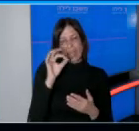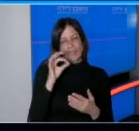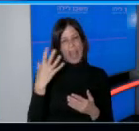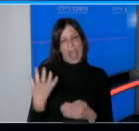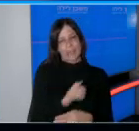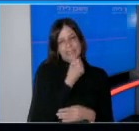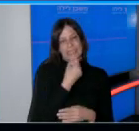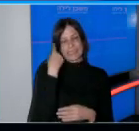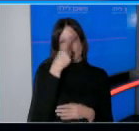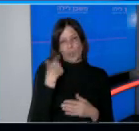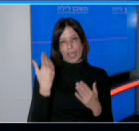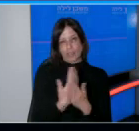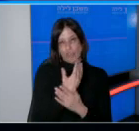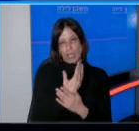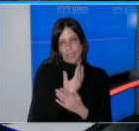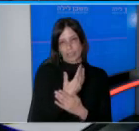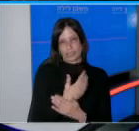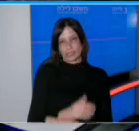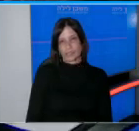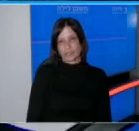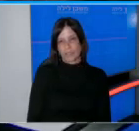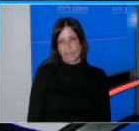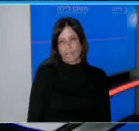לנו איזושהי זהות חדשה?